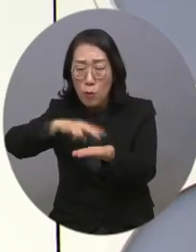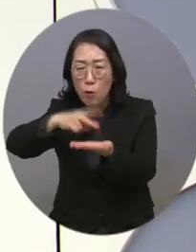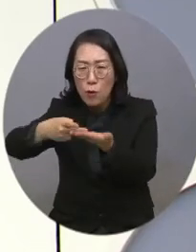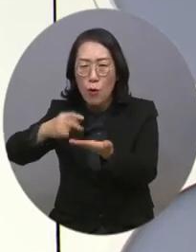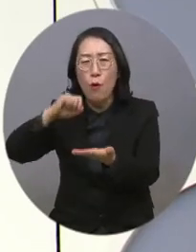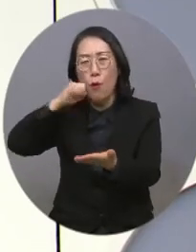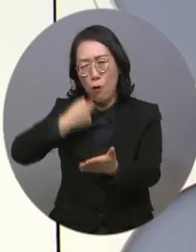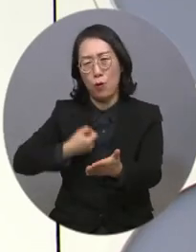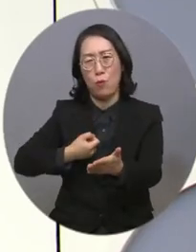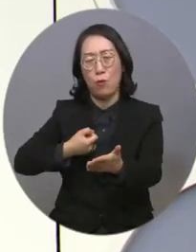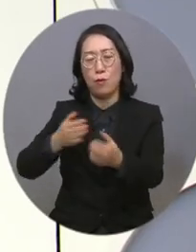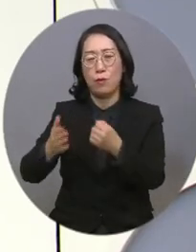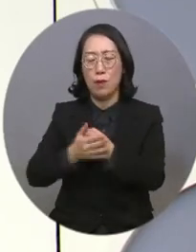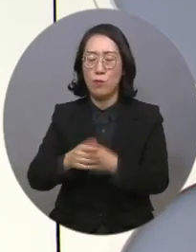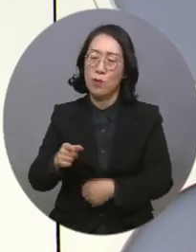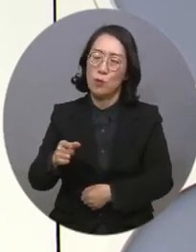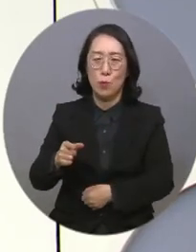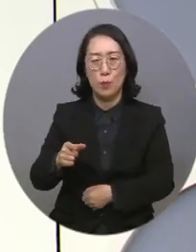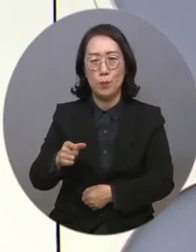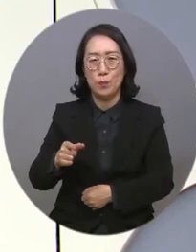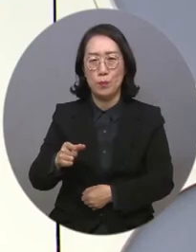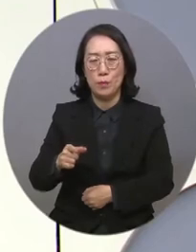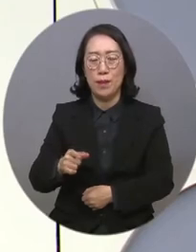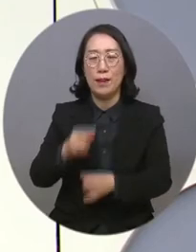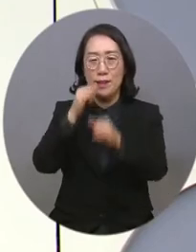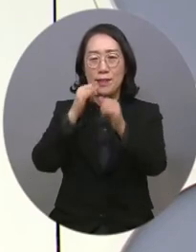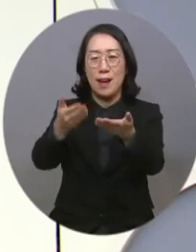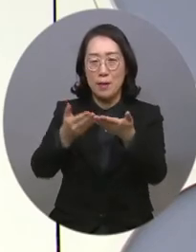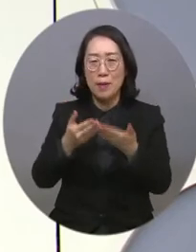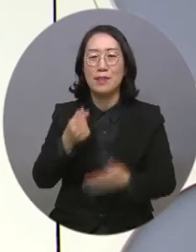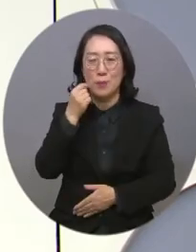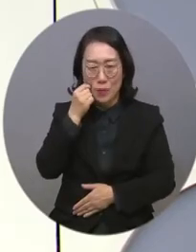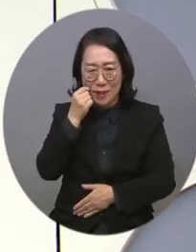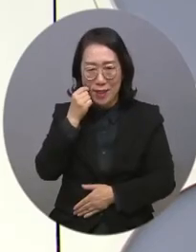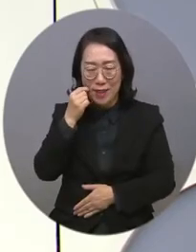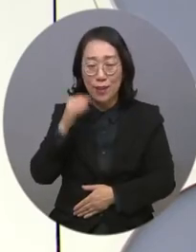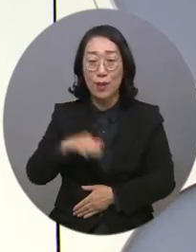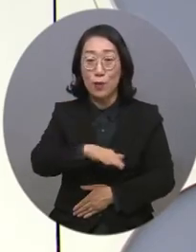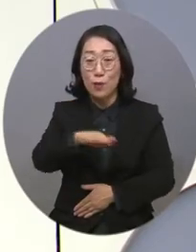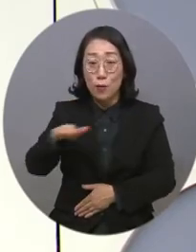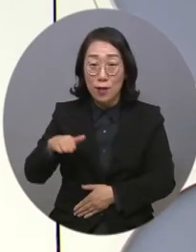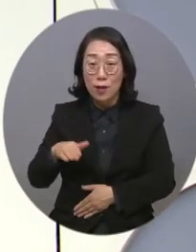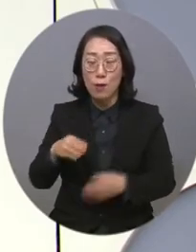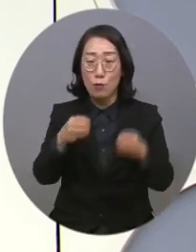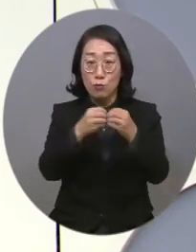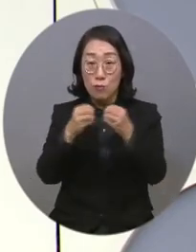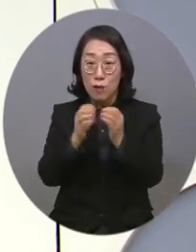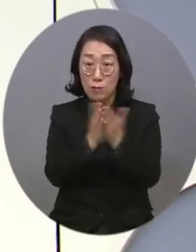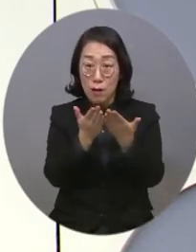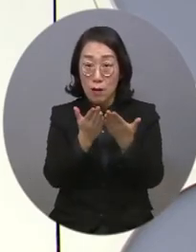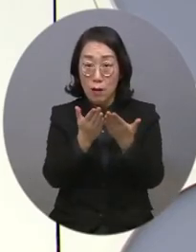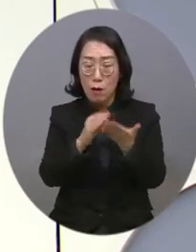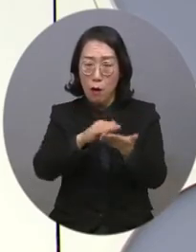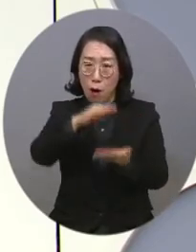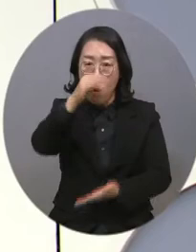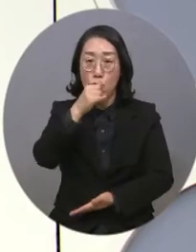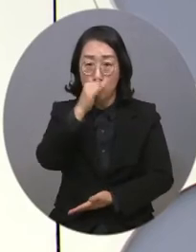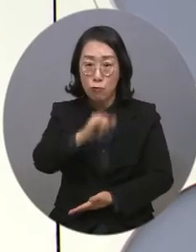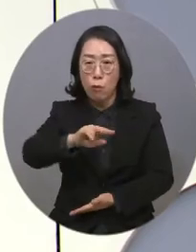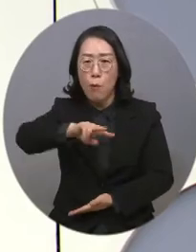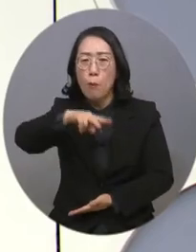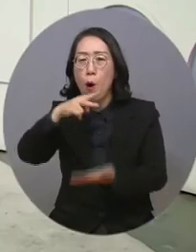노벨상을 못 받았다고 그러는데 저도 거의 10분 동의합니다. 예, 정말 우리나라 작가들 뭐 노벨상 탈 사람이 10명도 넘어요. 근데 번역이 제대로